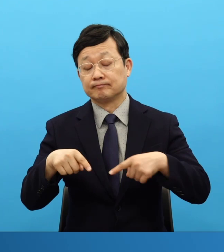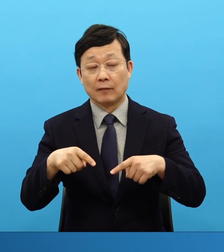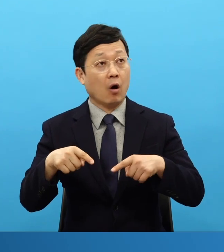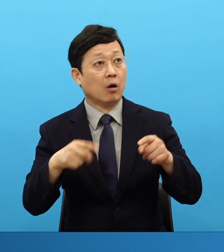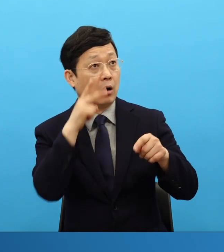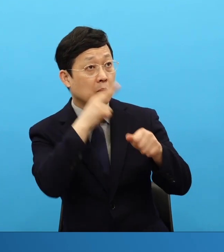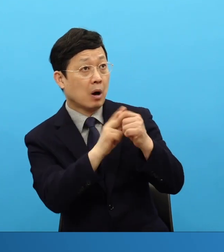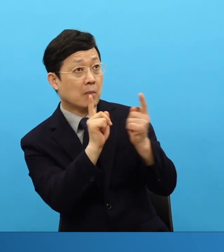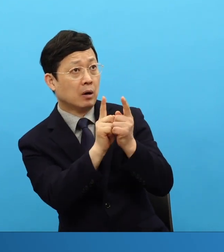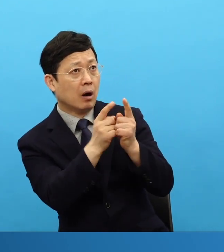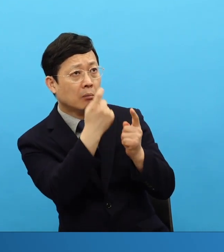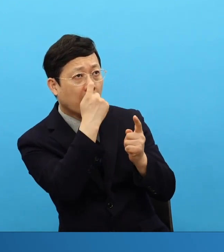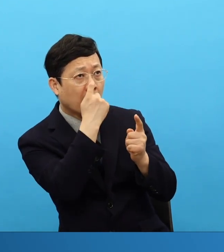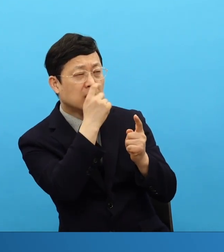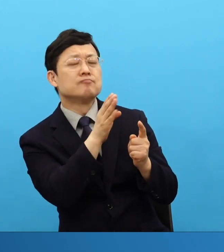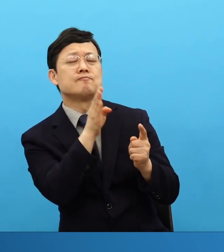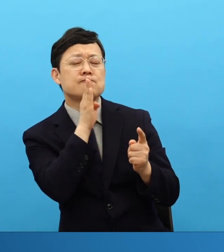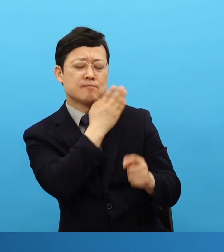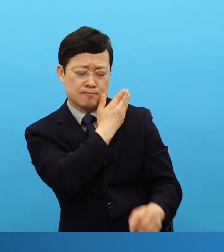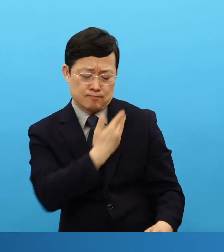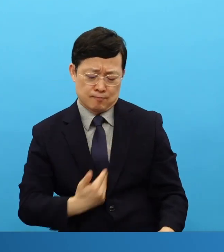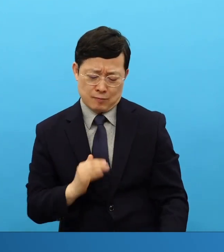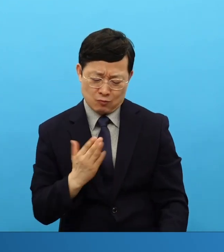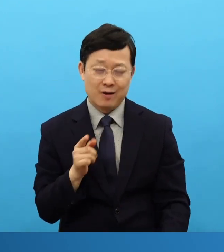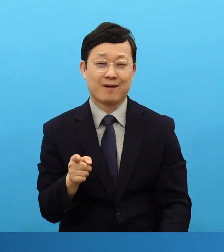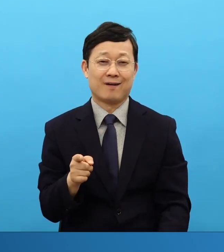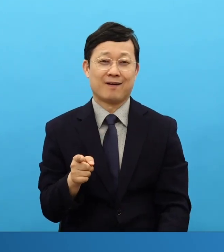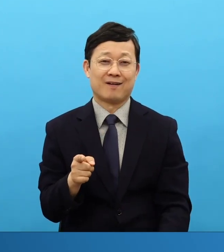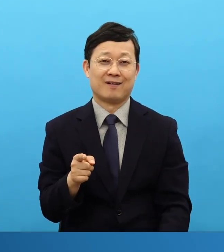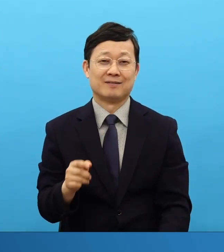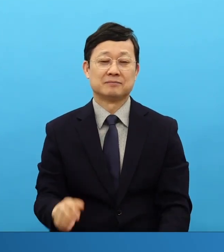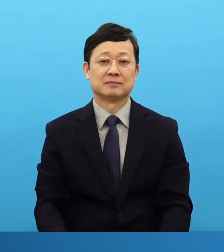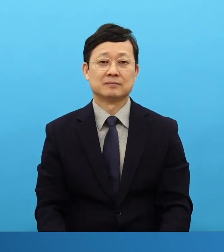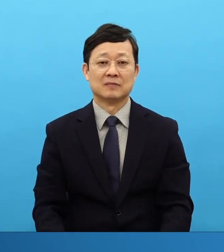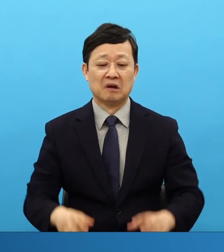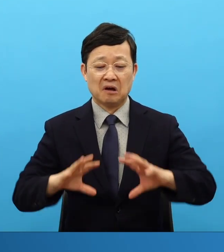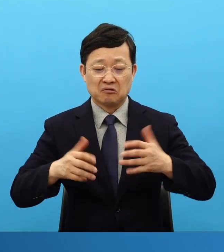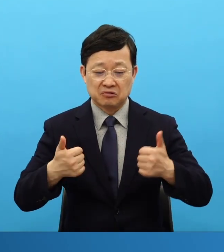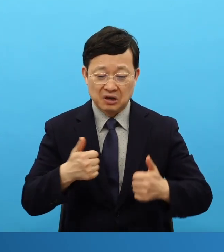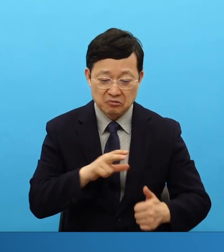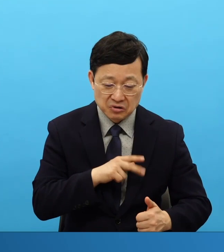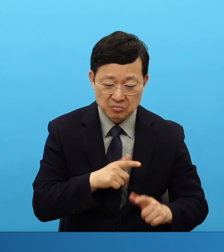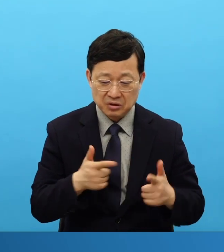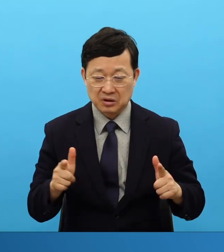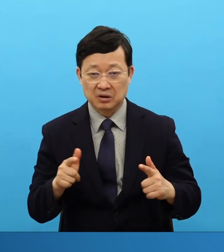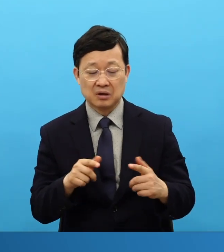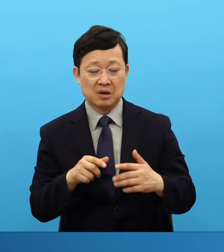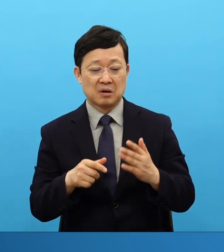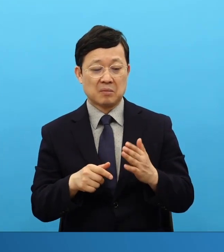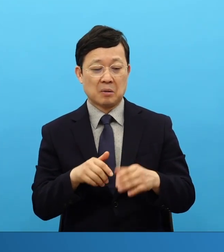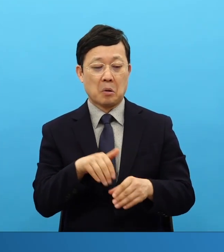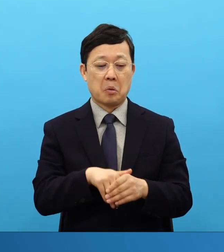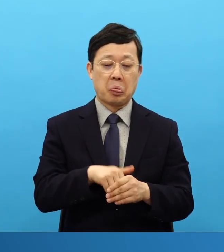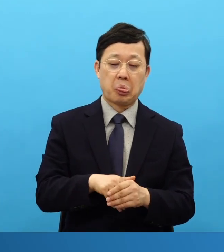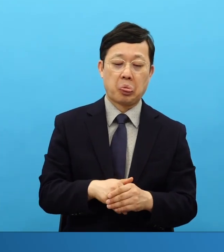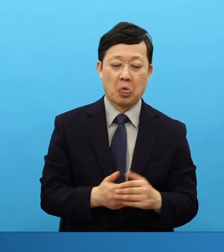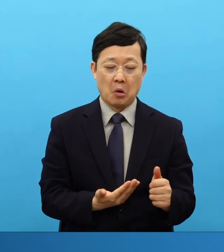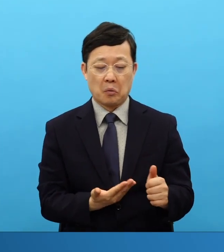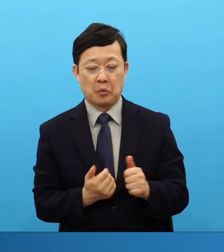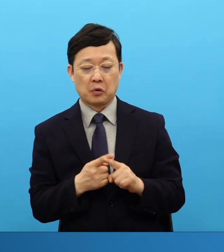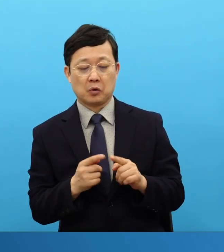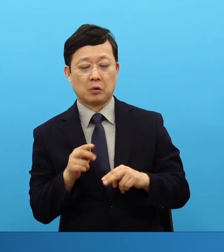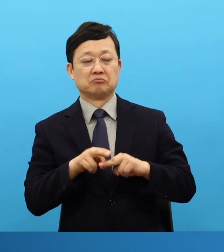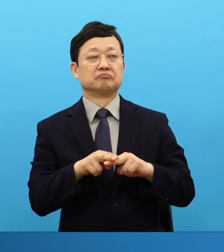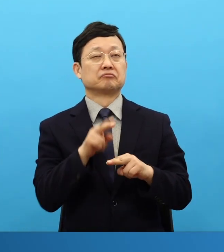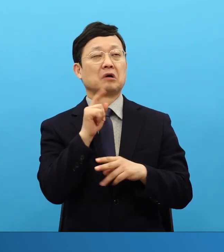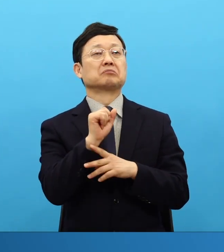that this proconsul he becomes a true disciple. 뭐 우리 어디 보험장 국회의원이나 뭐 이런 사람들이 표 얻기 위해서 뭐 도움도 주고 받고 합니다. 나쁜 건